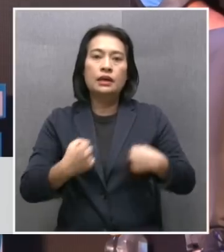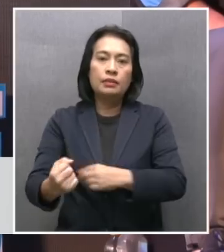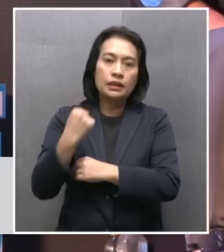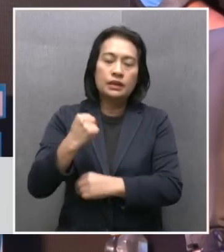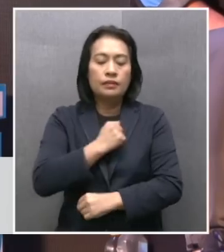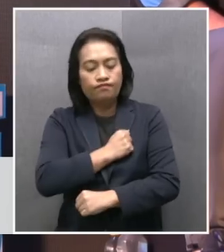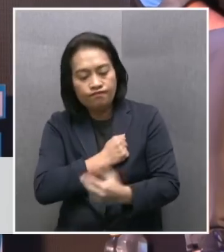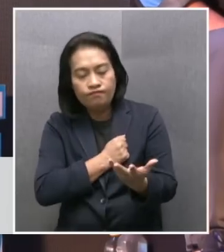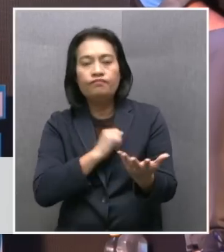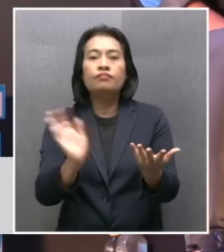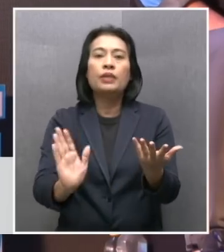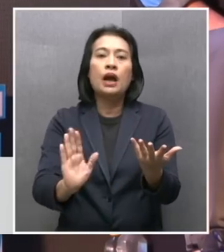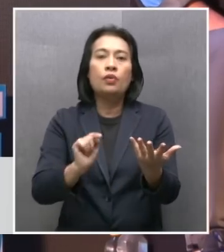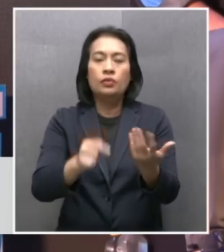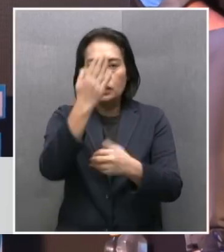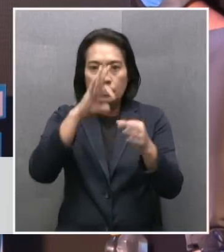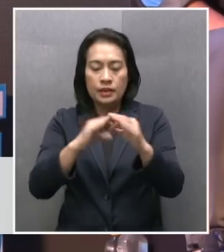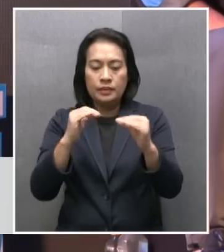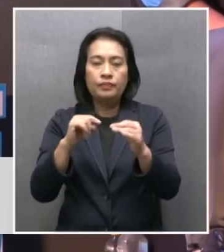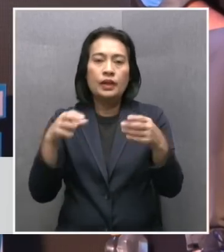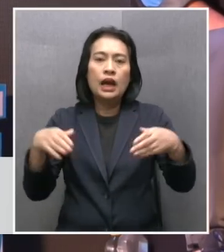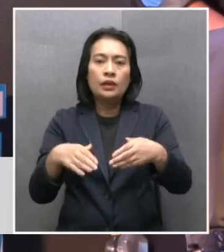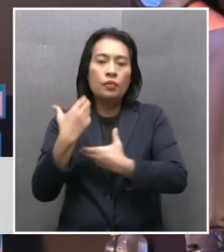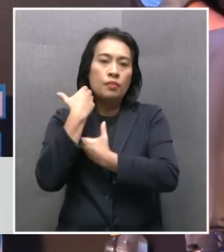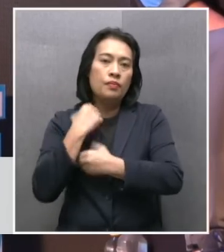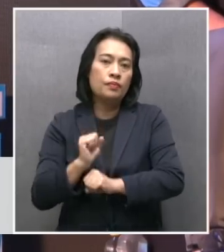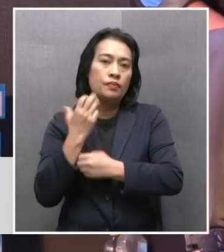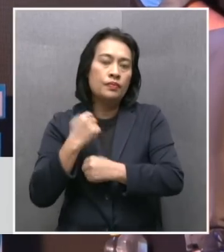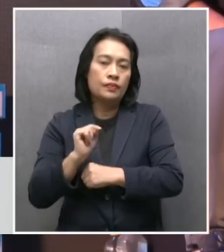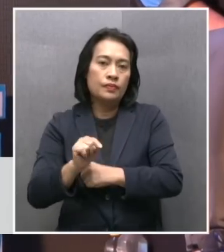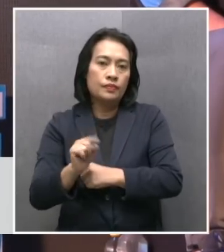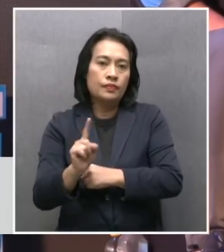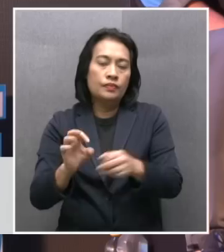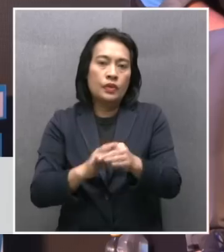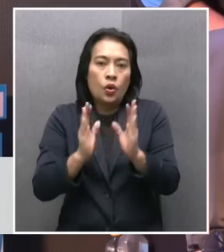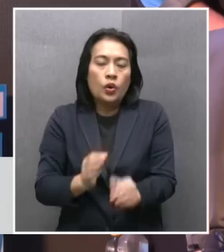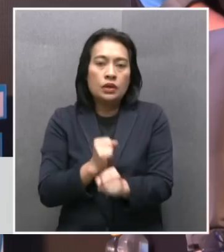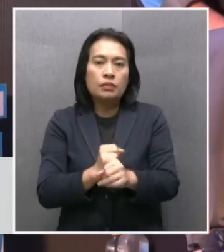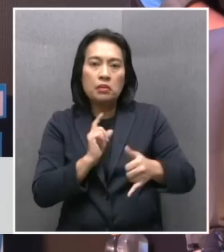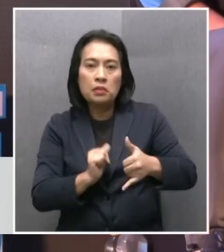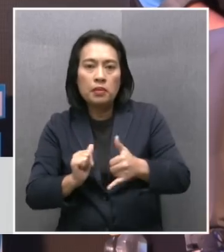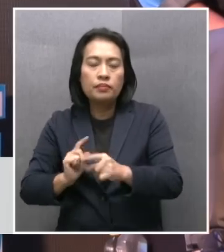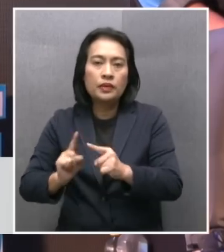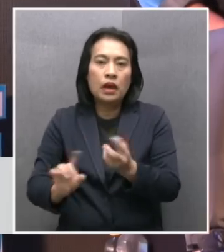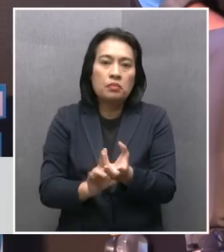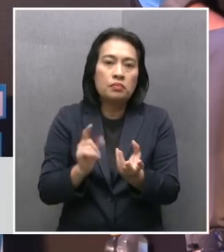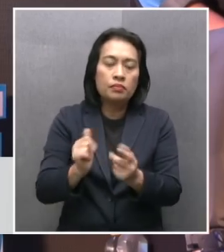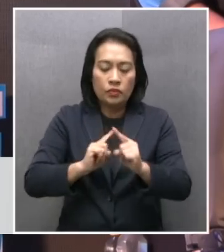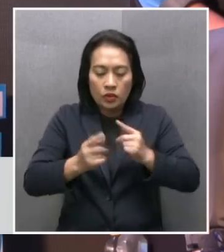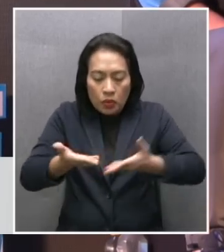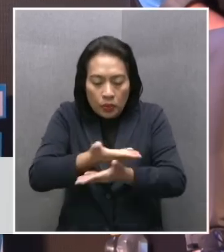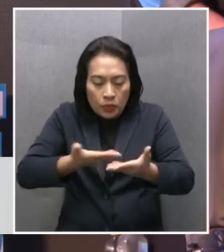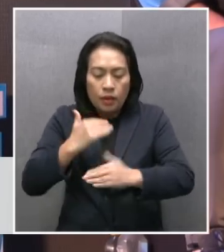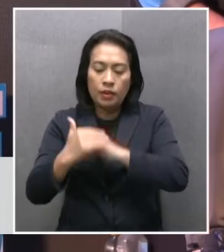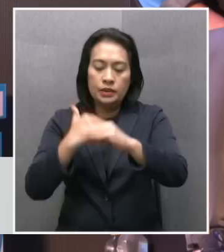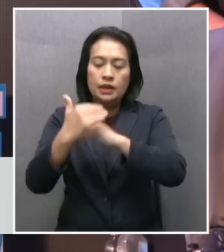พร้อมขอให้รักษาความเป็นประชาธิปัตย์เอาไว้ไว้ขอให้ผู้ที่มีศักยภาพในทุกรุ่นหารือกันเพื่อเดินไปข้าง